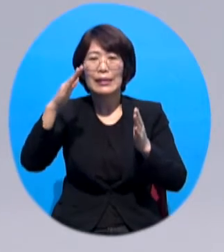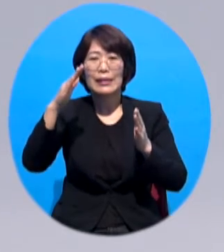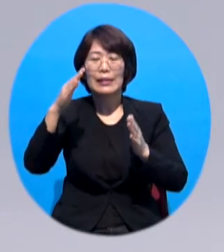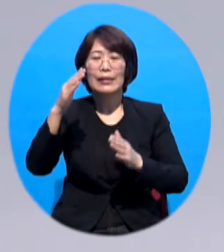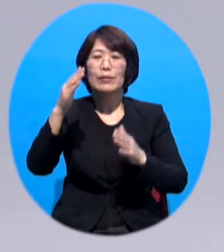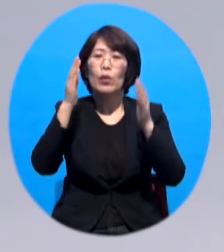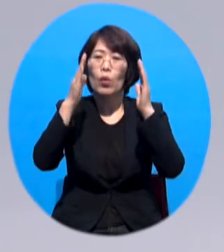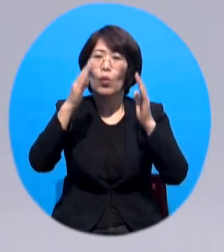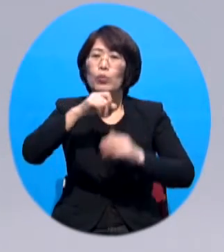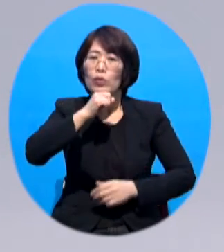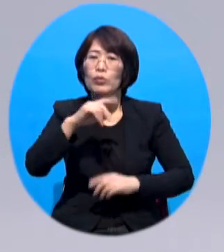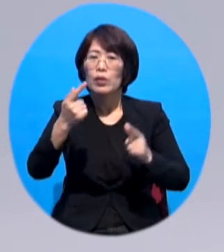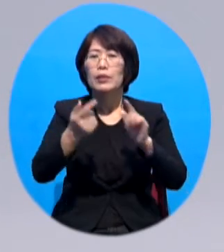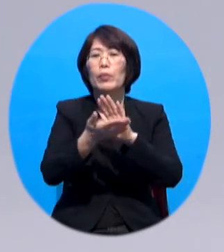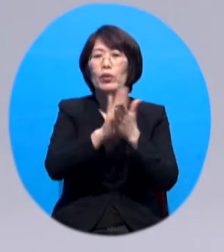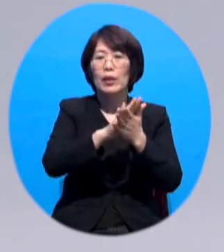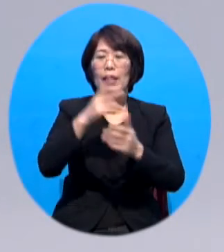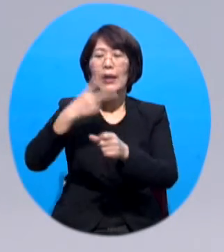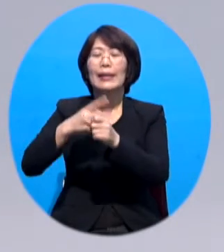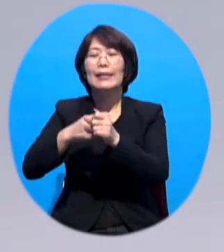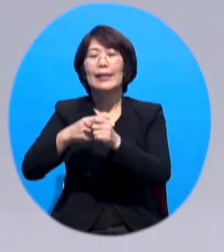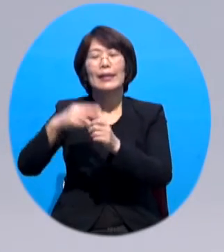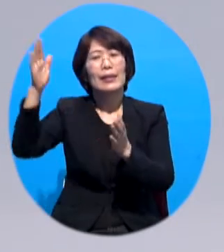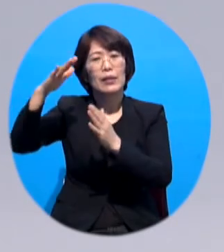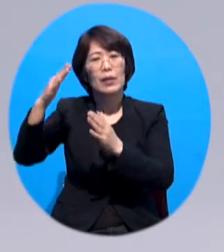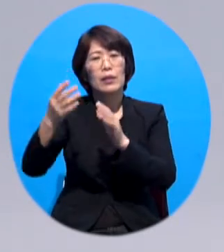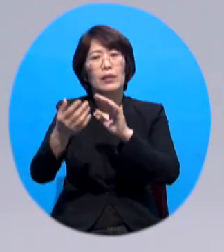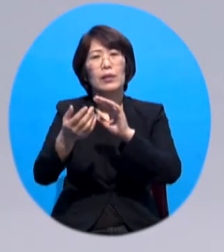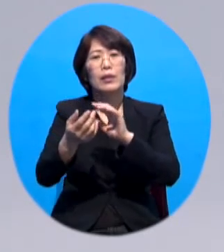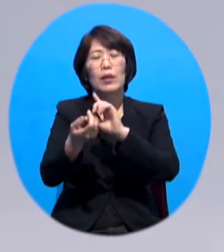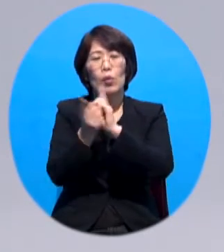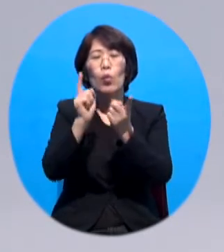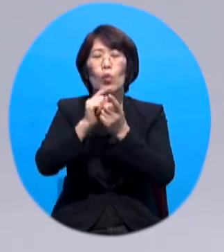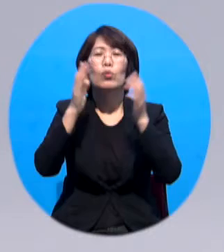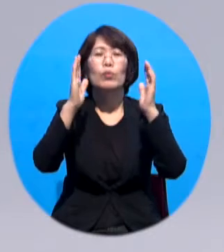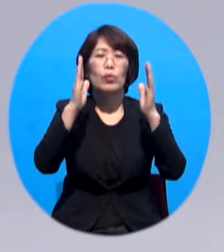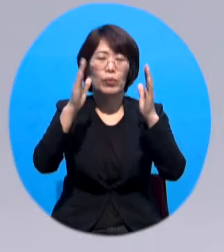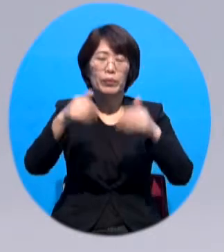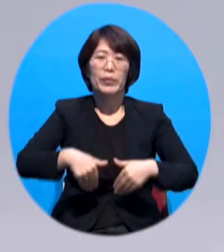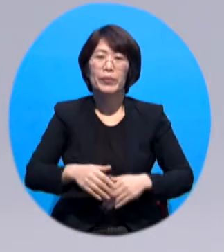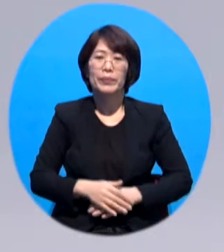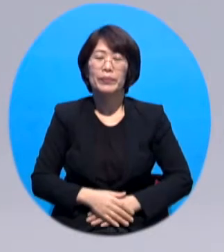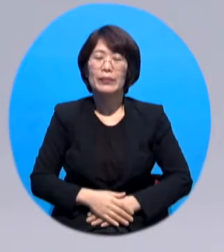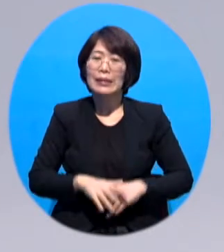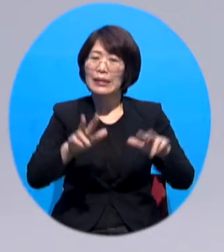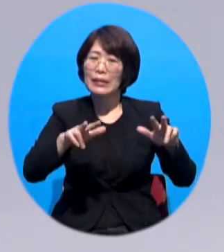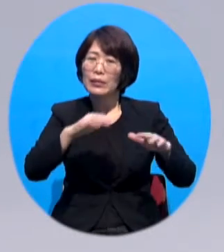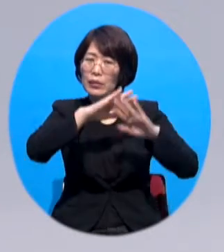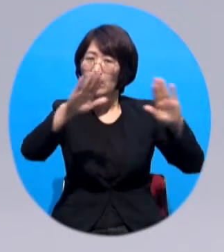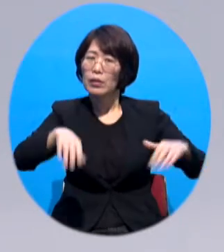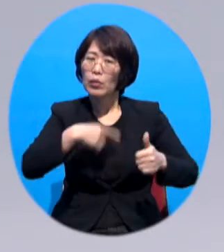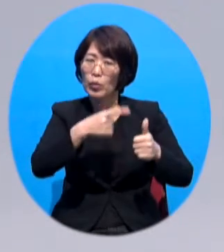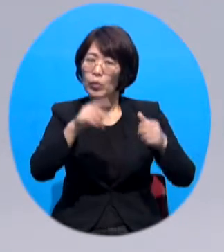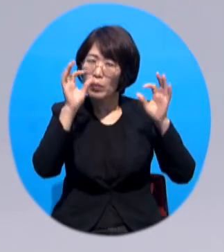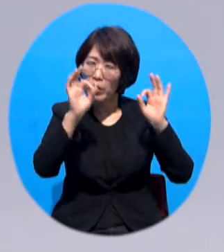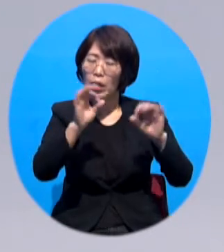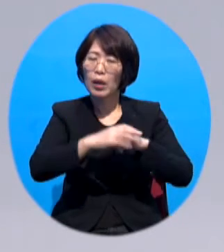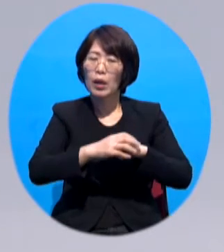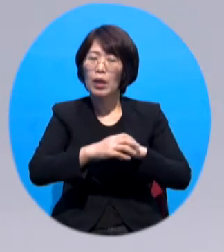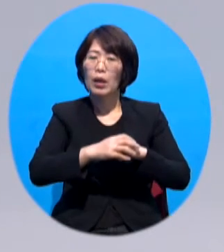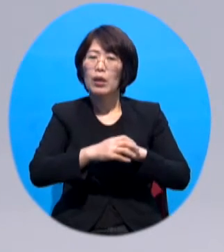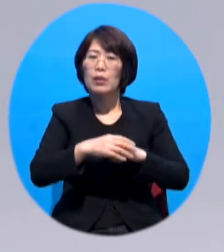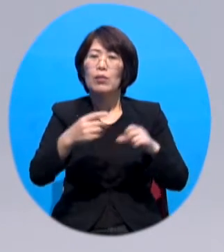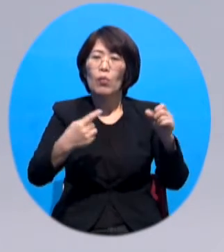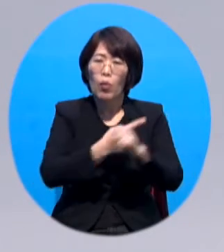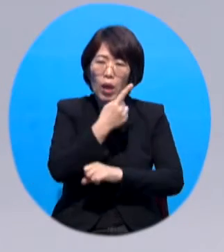이끄는 것은 교사와 학생의 상호 작용 인 수업이 절대적인 것입니다 그러나 지금 장남 교육은 너무나 많은 외부